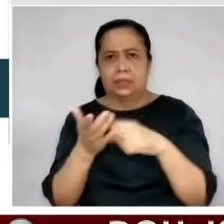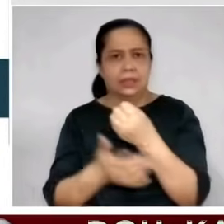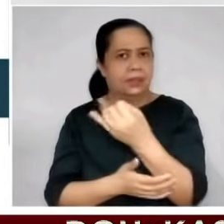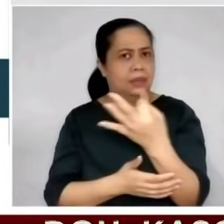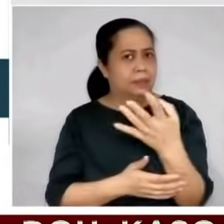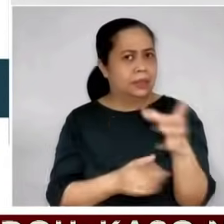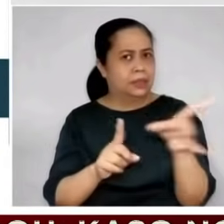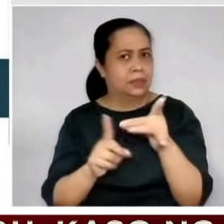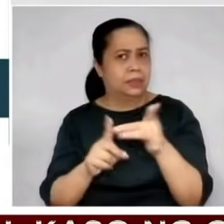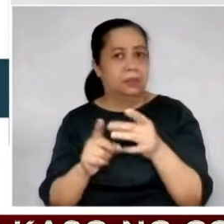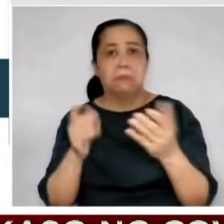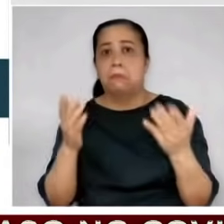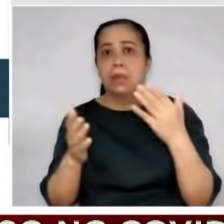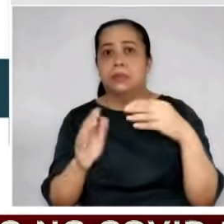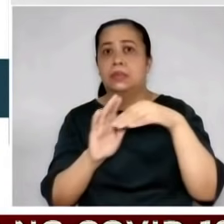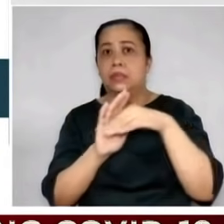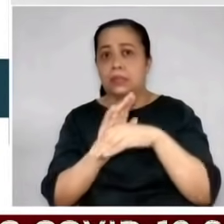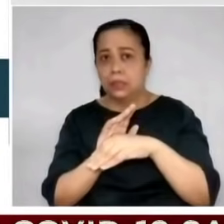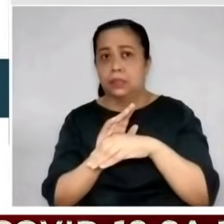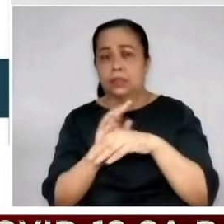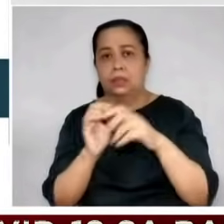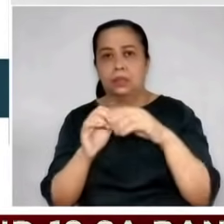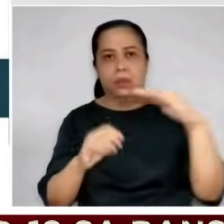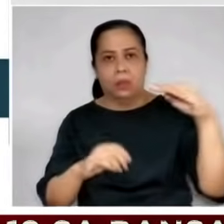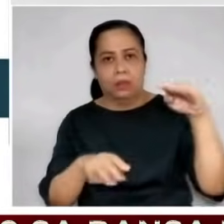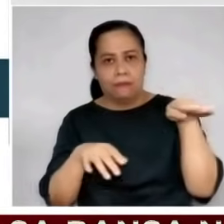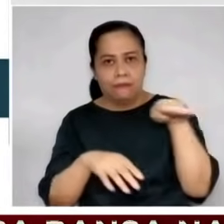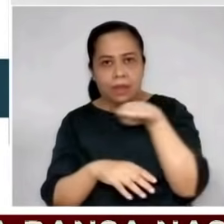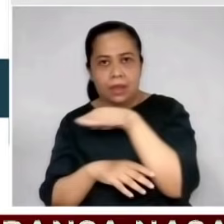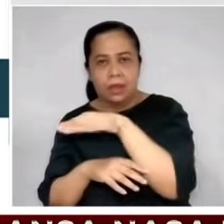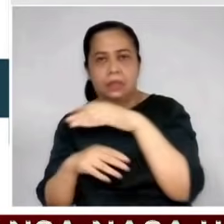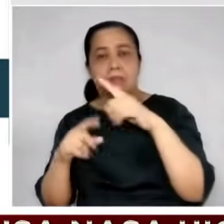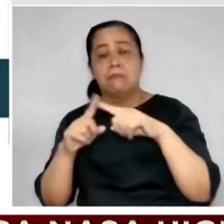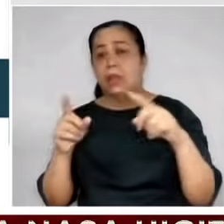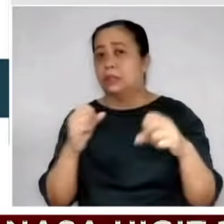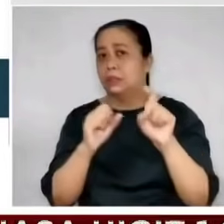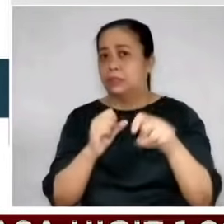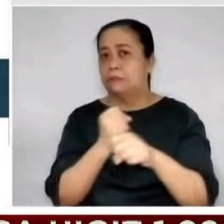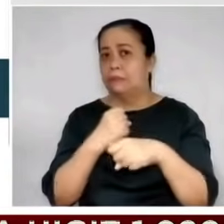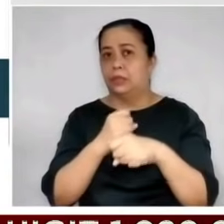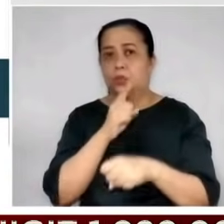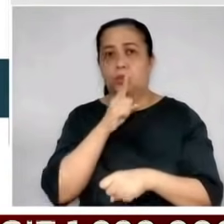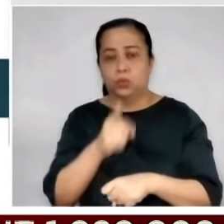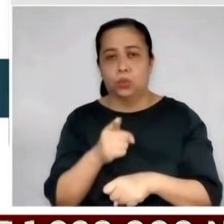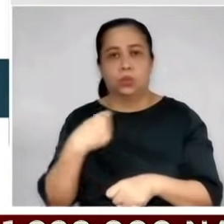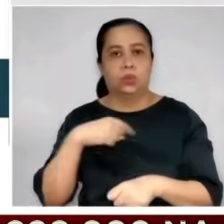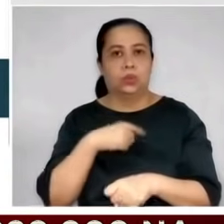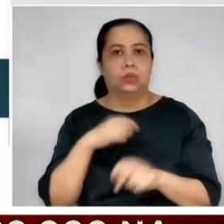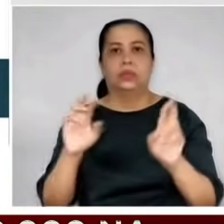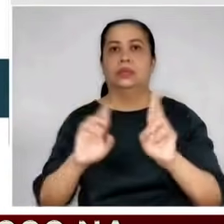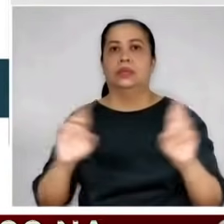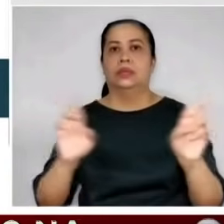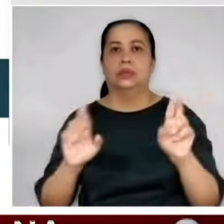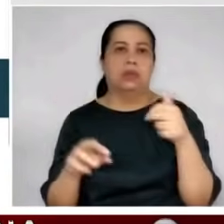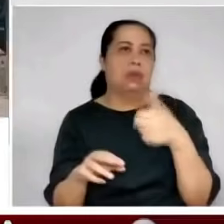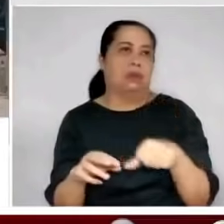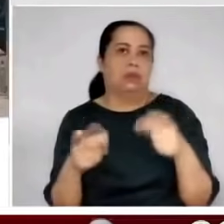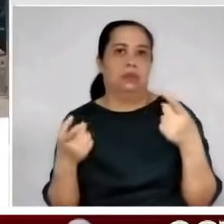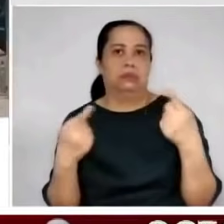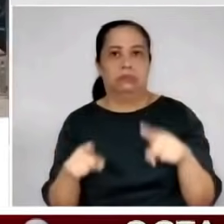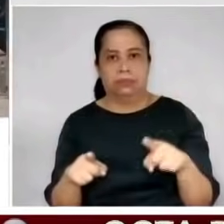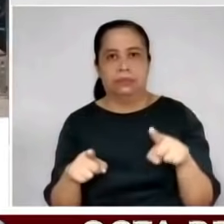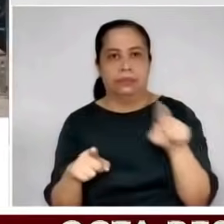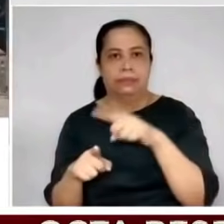might be a decrease and even a plateauing, but we have to make sure that we have to be ready for anything that will